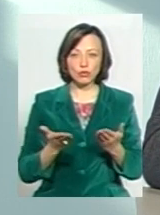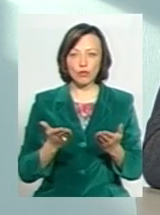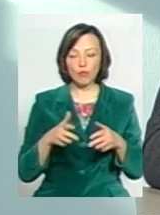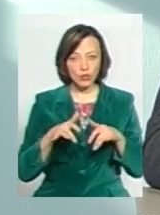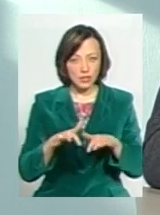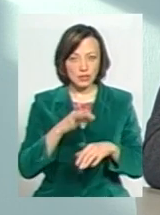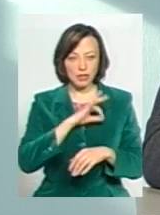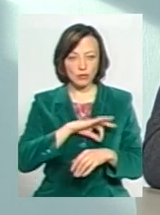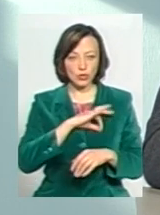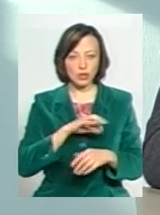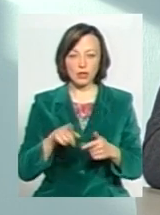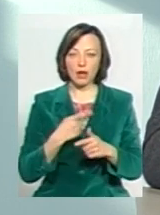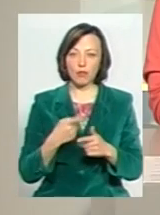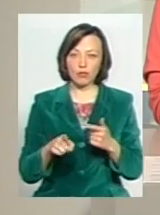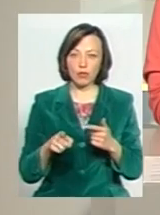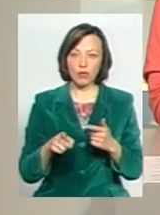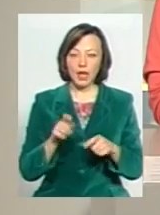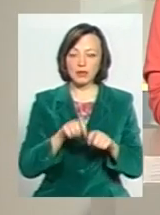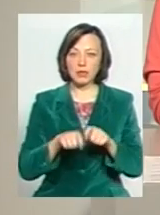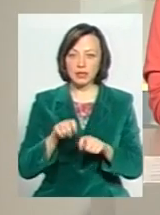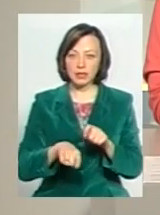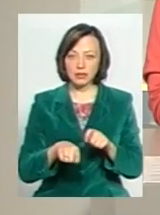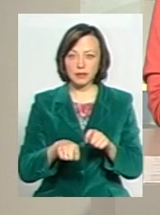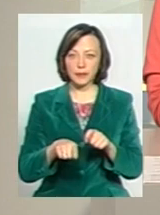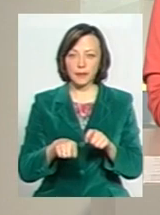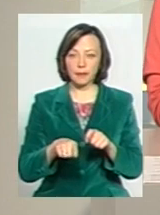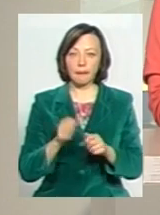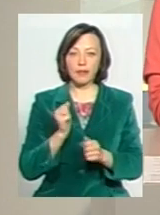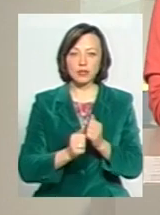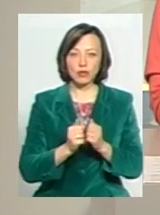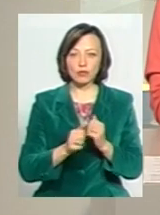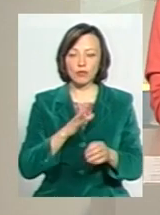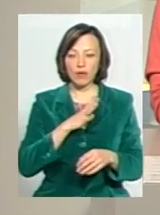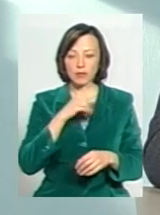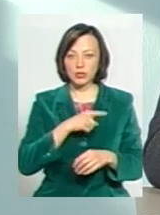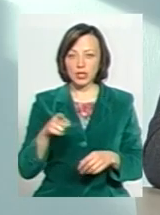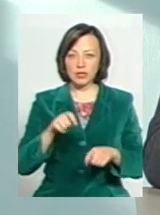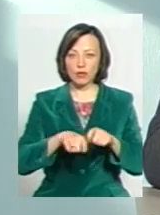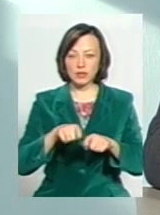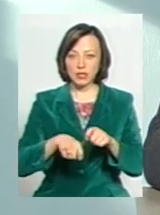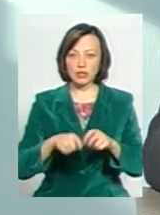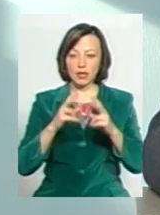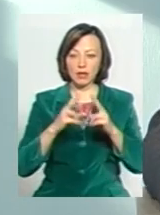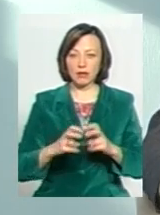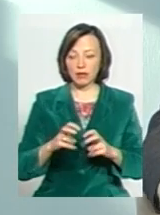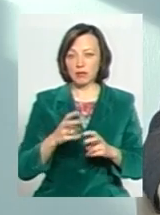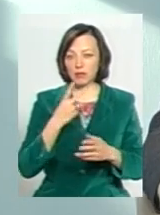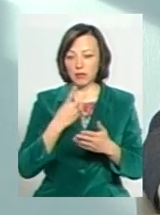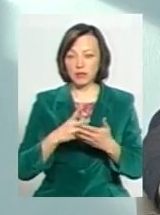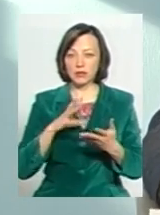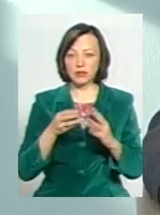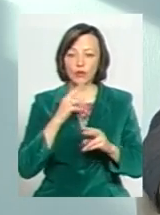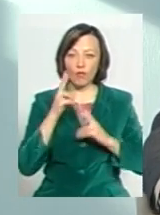процесі експлуатації або тої самої експертизи, що досить часто буває під час експертного обстеження, експерт робить